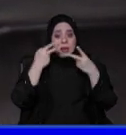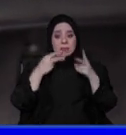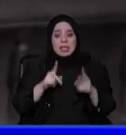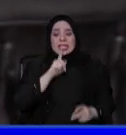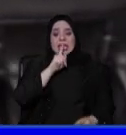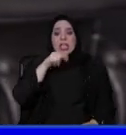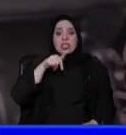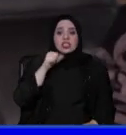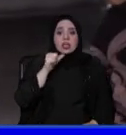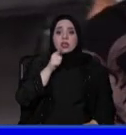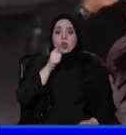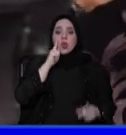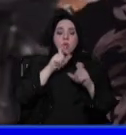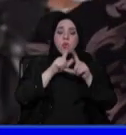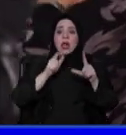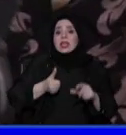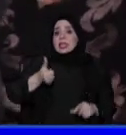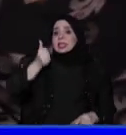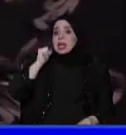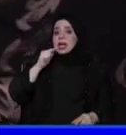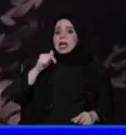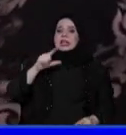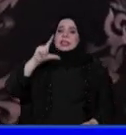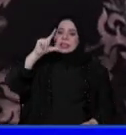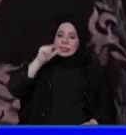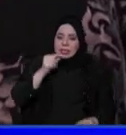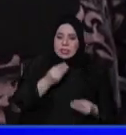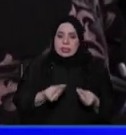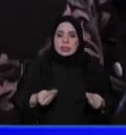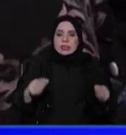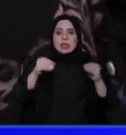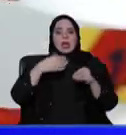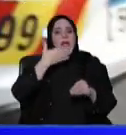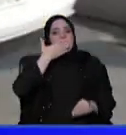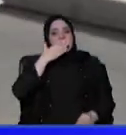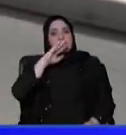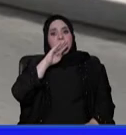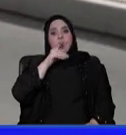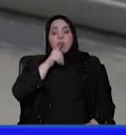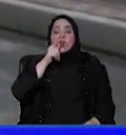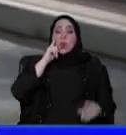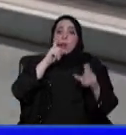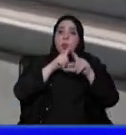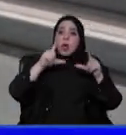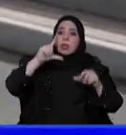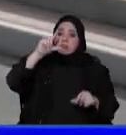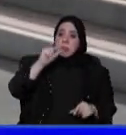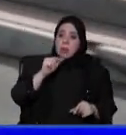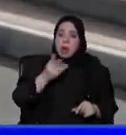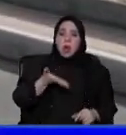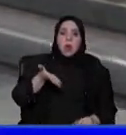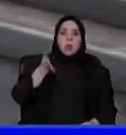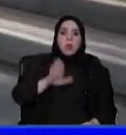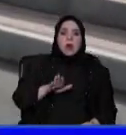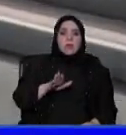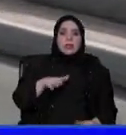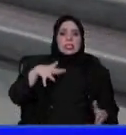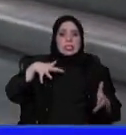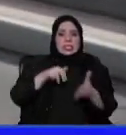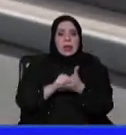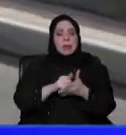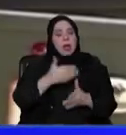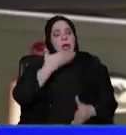العام قياسا بنفس الفتره في عام 2022 وانخفاض نسبه الوفيات بسبب حوادث